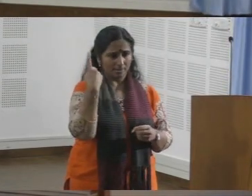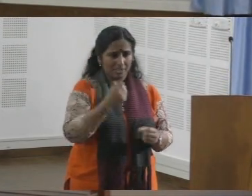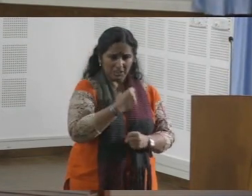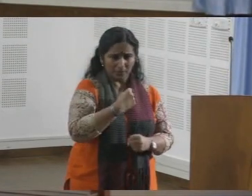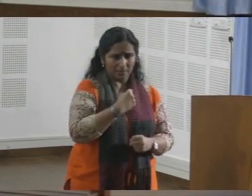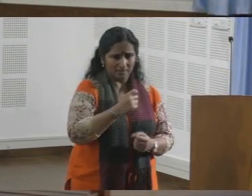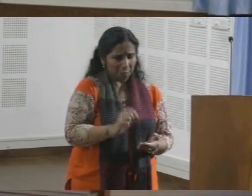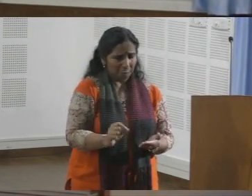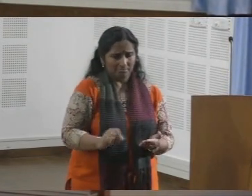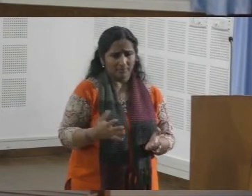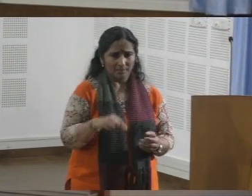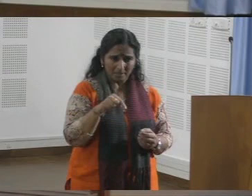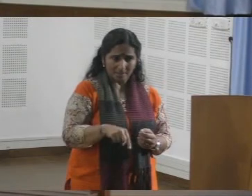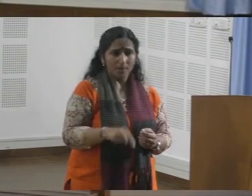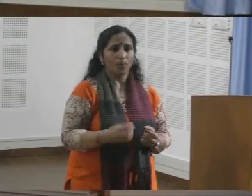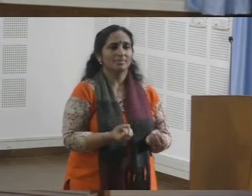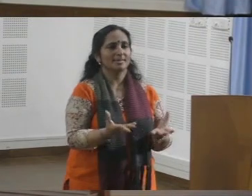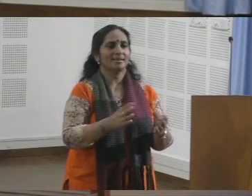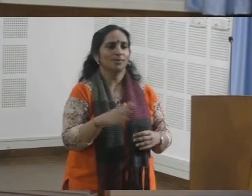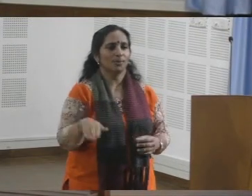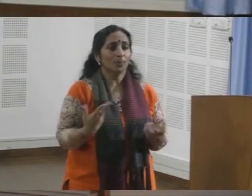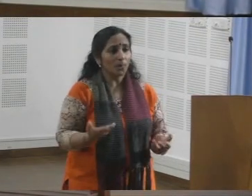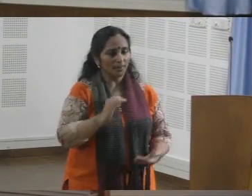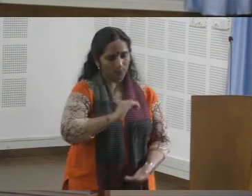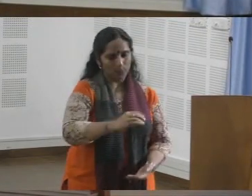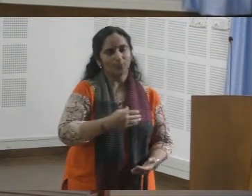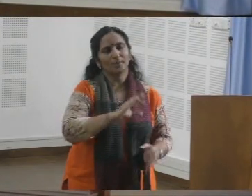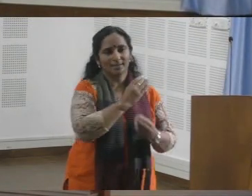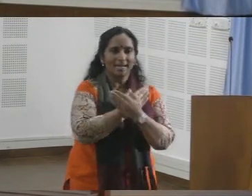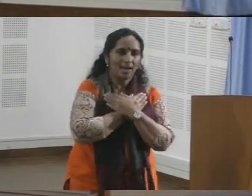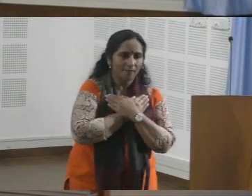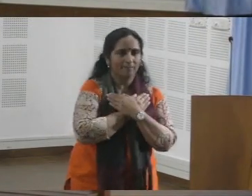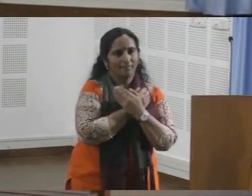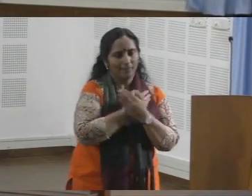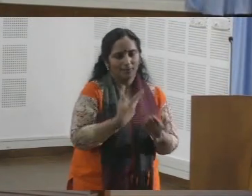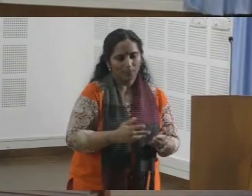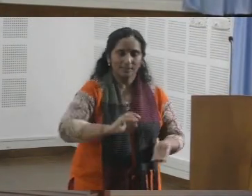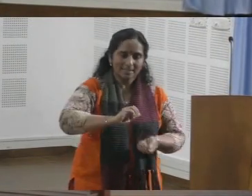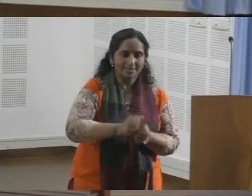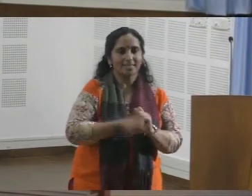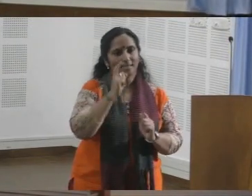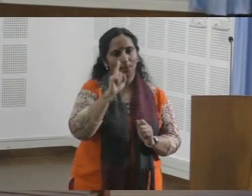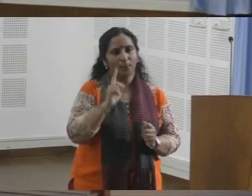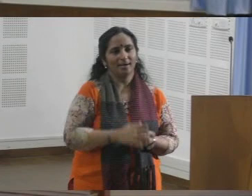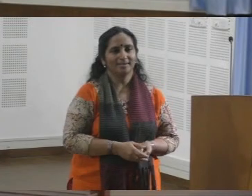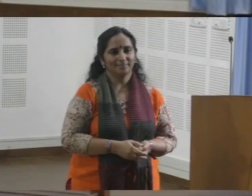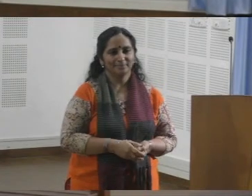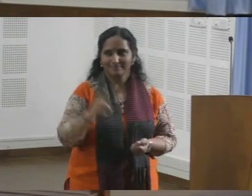കഴിവുകളൊന്നും ഉണ്ടായിരുന്നില്ല. പക്ഷേ അങ്ങനെ അവനോടുള്ള സ്നേഹമാണ് അതെ മാറ്റിയെടുത്തത്. റിയലി ഹാറ്റ്സ് ഓഫ്